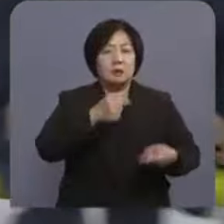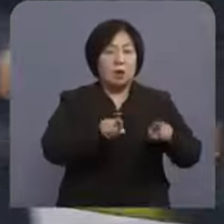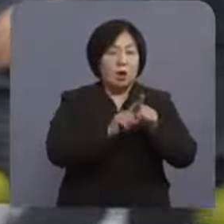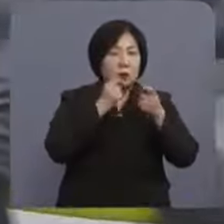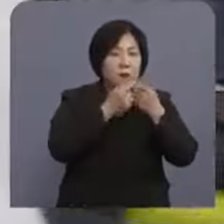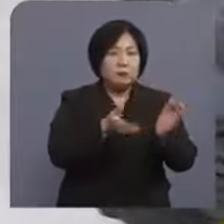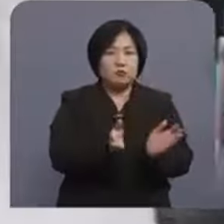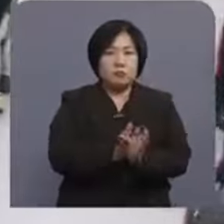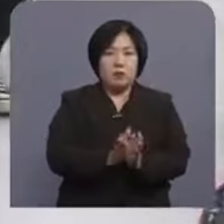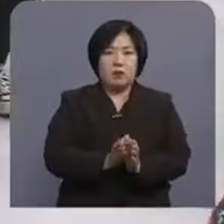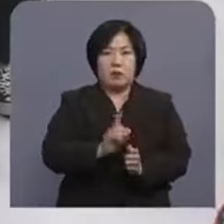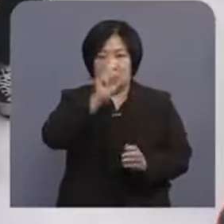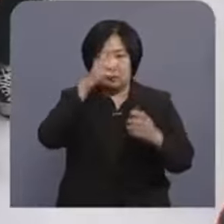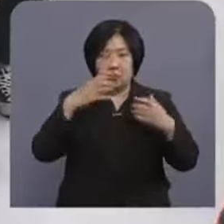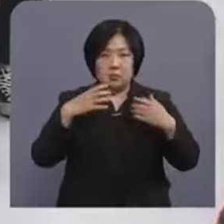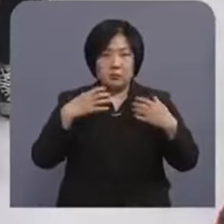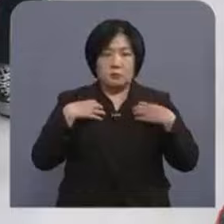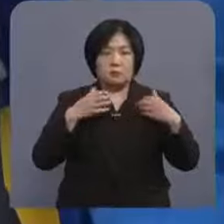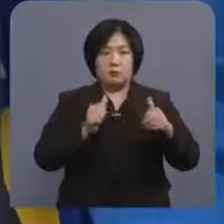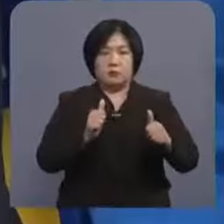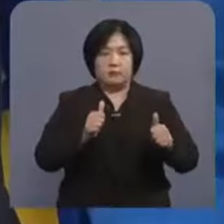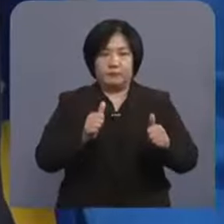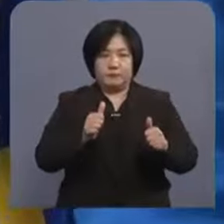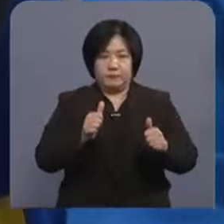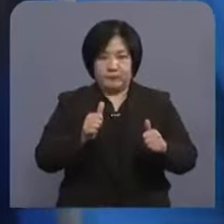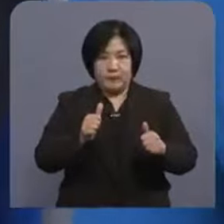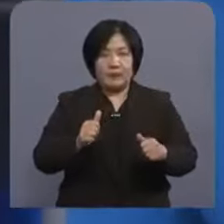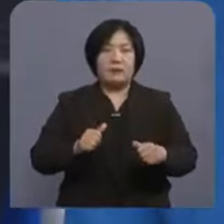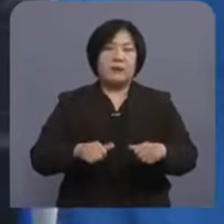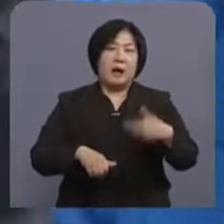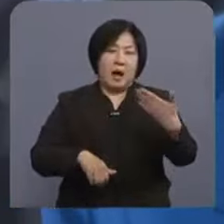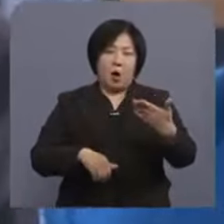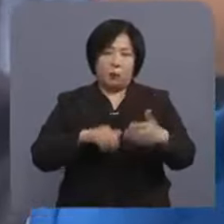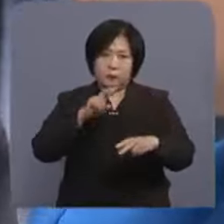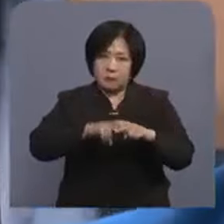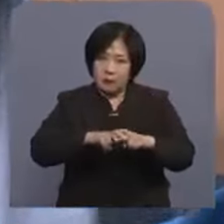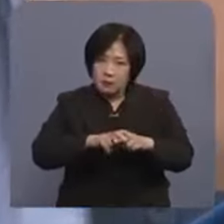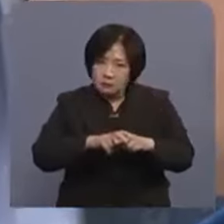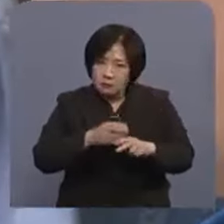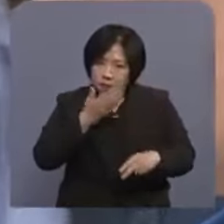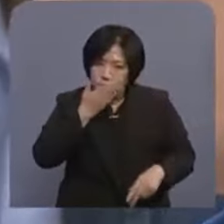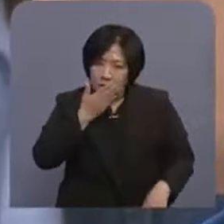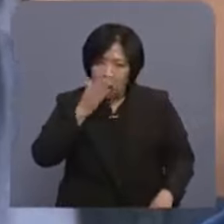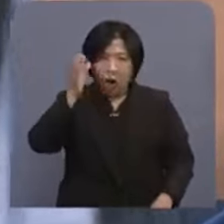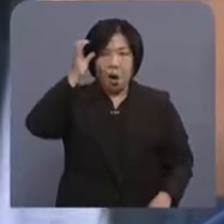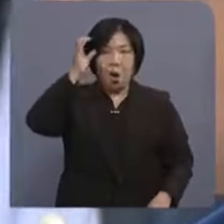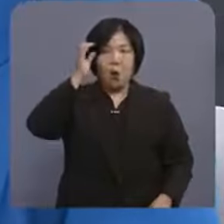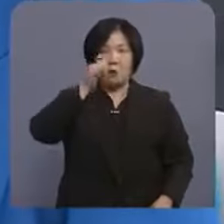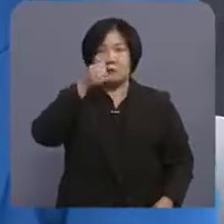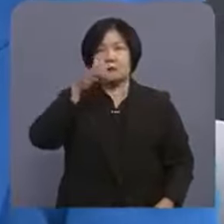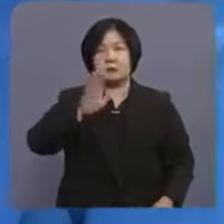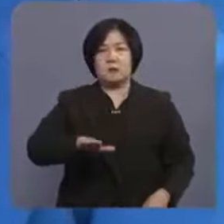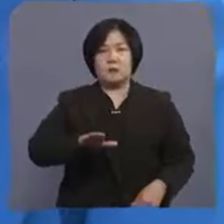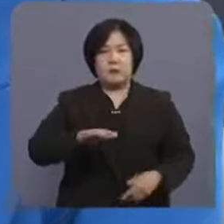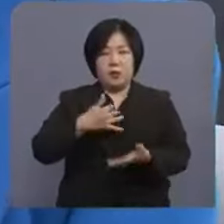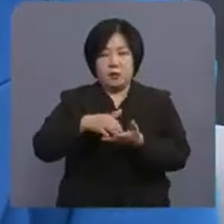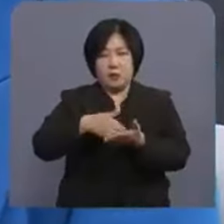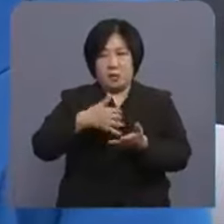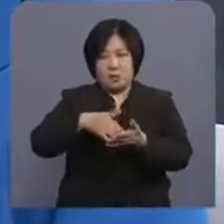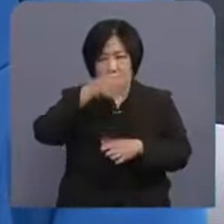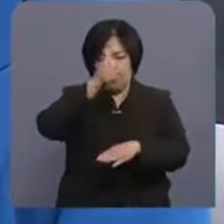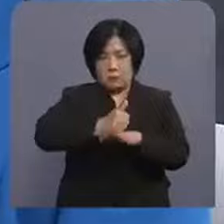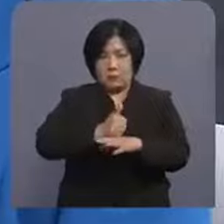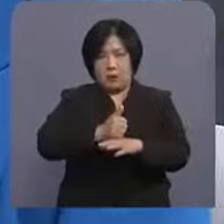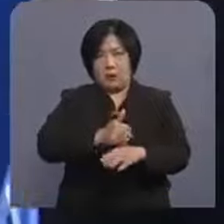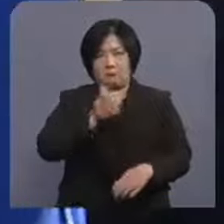더불어민주당은 정권 심판 여론에 힘입어 내심 목표치인 9석까지 가능할 것으로 기대했지만 개표 결과는